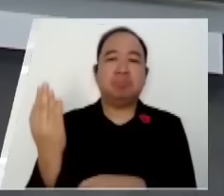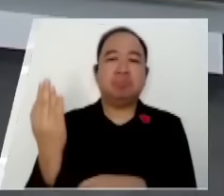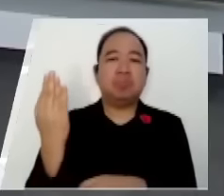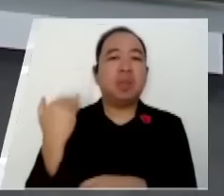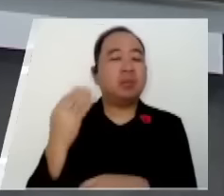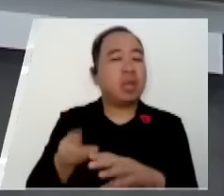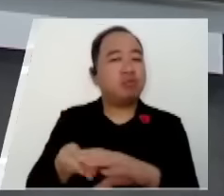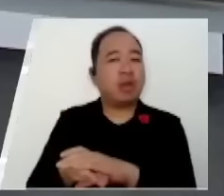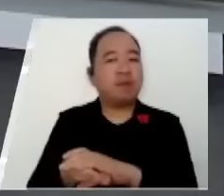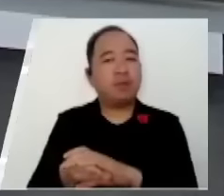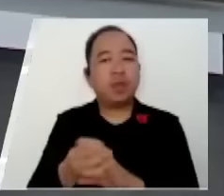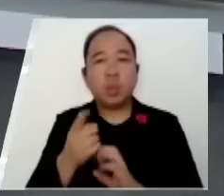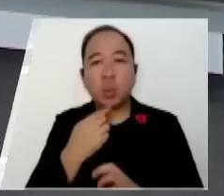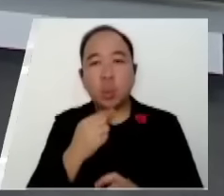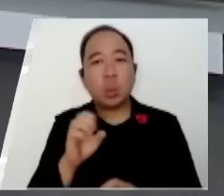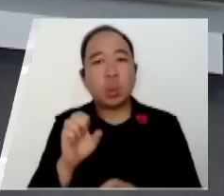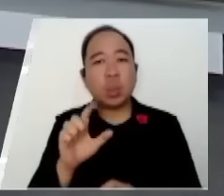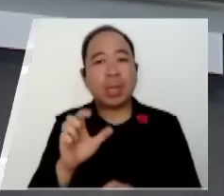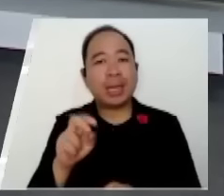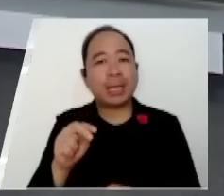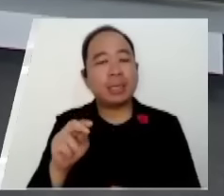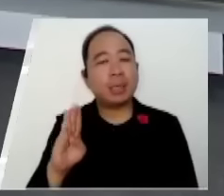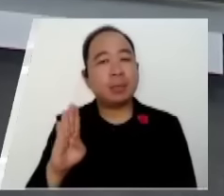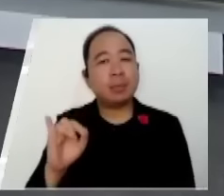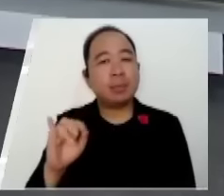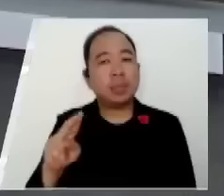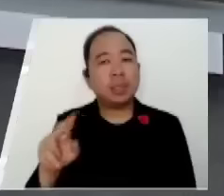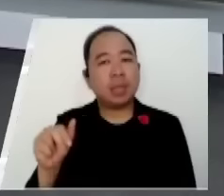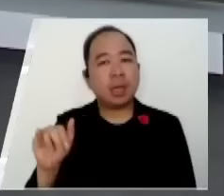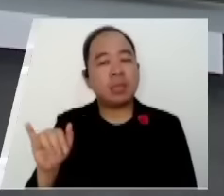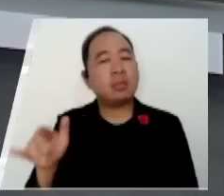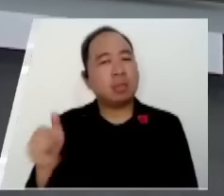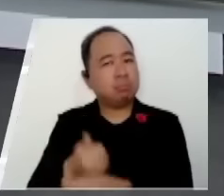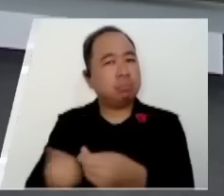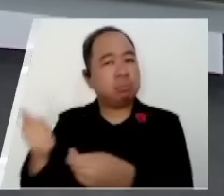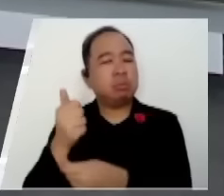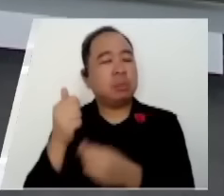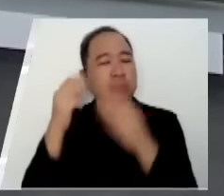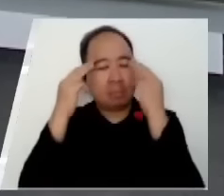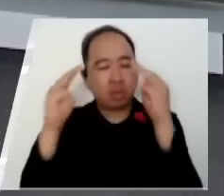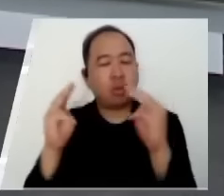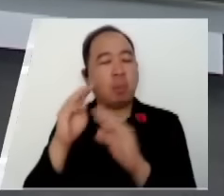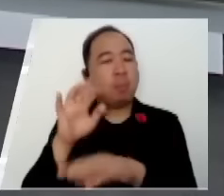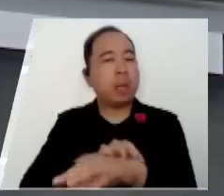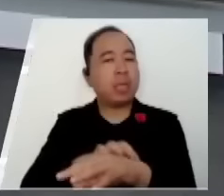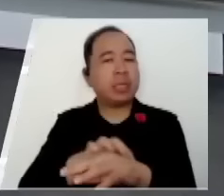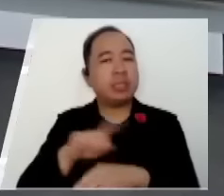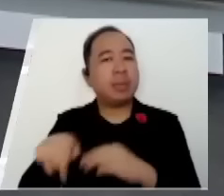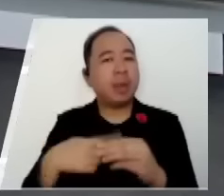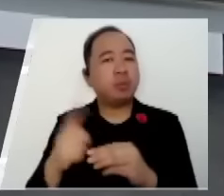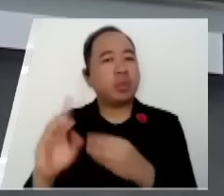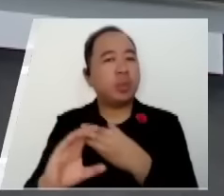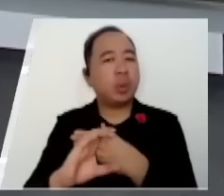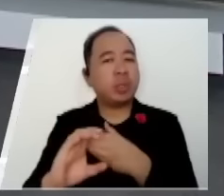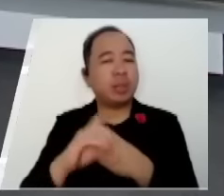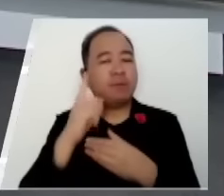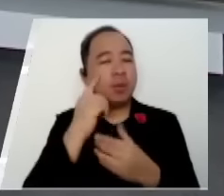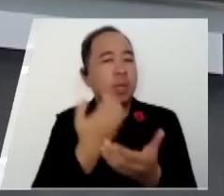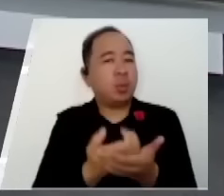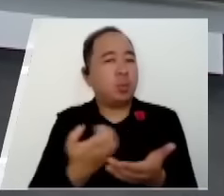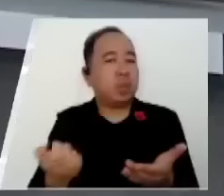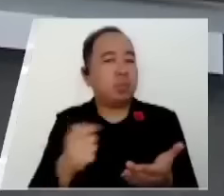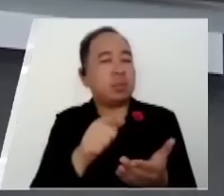Elena Tabinay. Kaugnay po ito sa kontrobersyal na million peso supply contract para sa equipment ng Ospital ng Makati na di